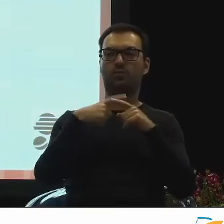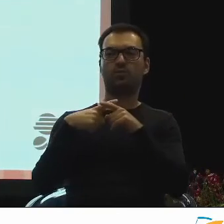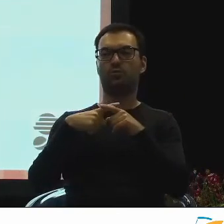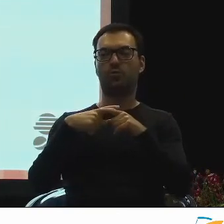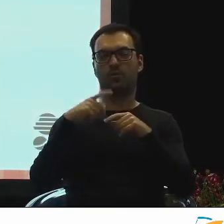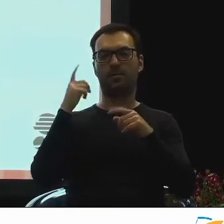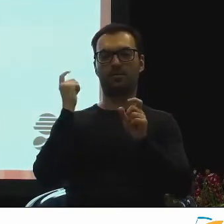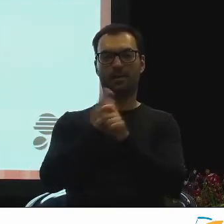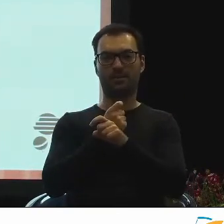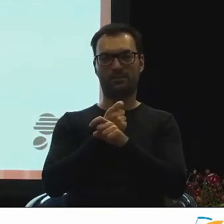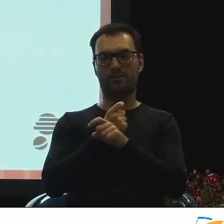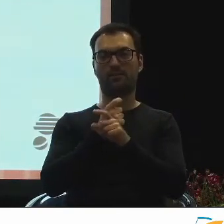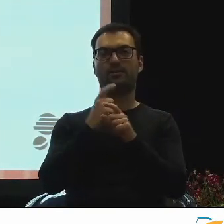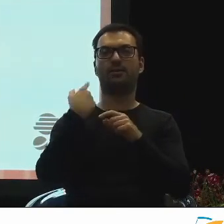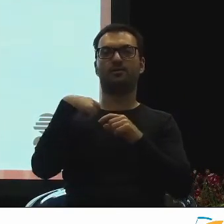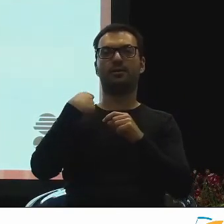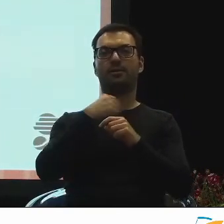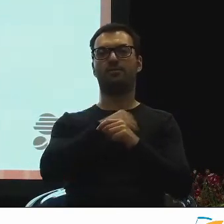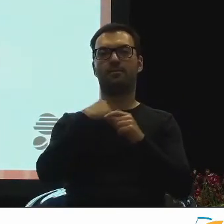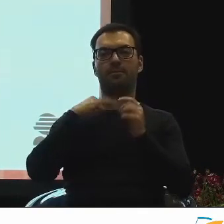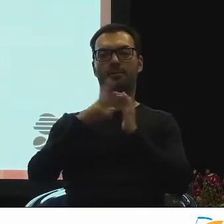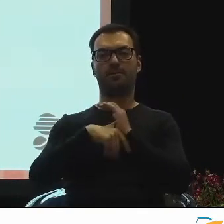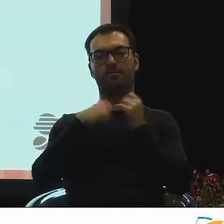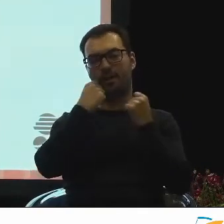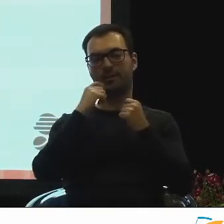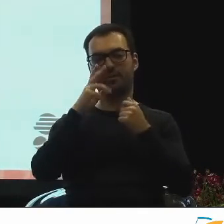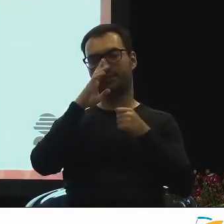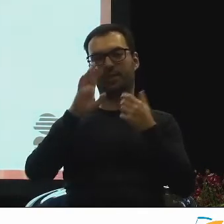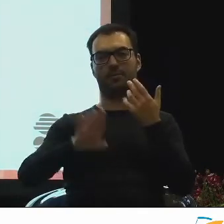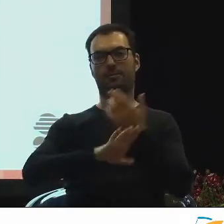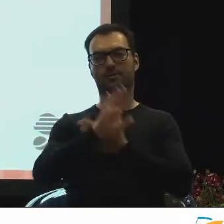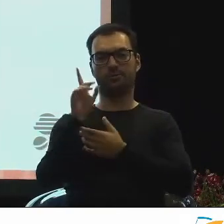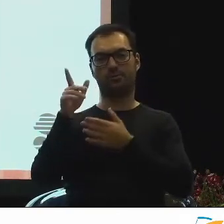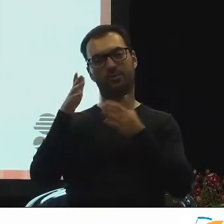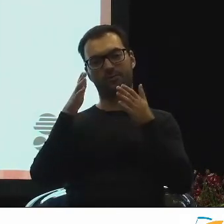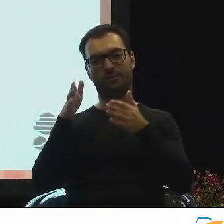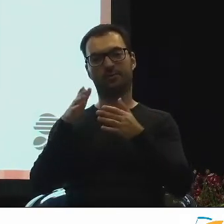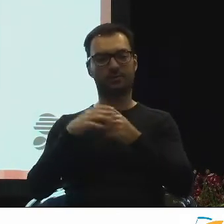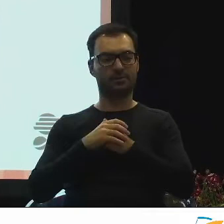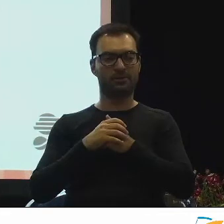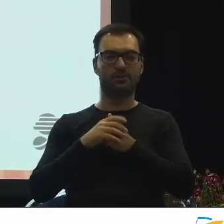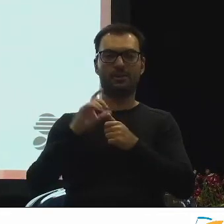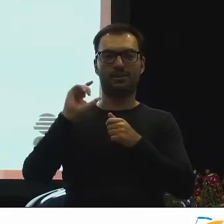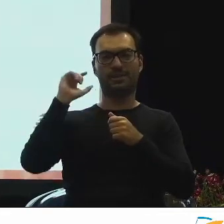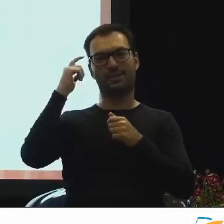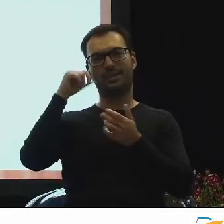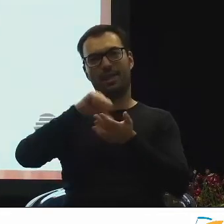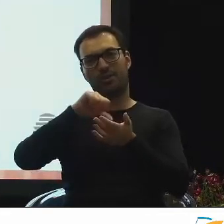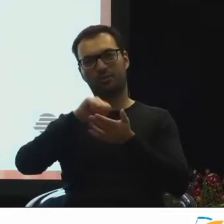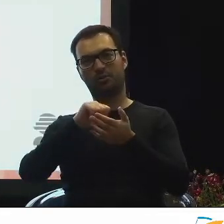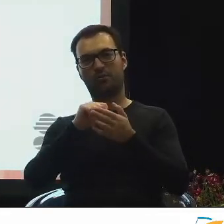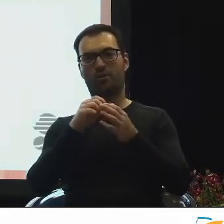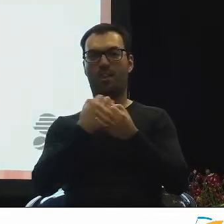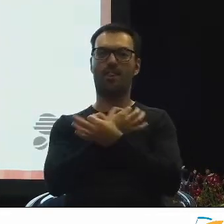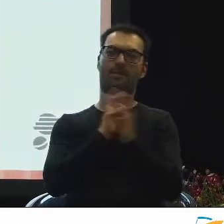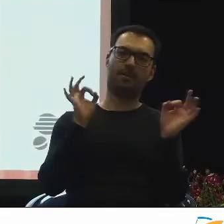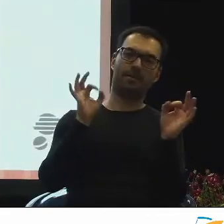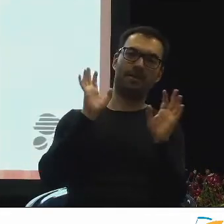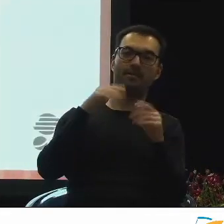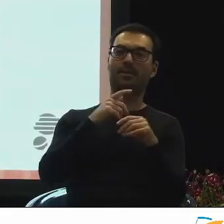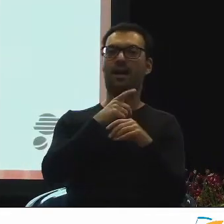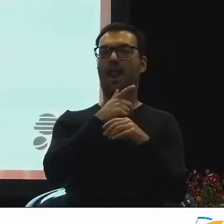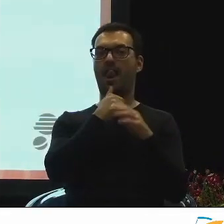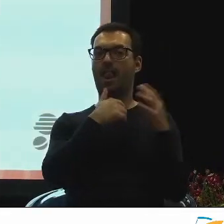spółka komunalnych i prezydenci polskich miast bardziej reprezentują pewnie opcję, powiedziałbym, centrowo-liberalną, czy